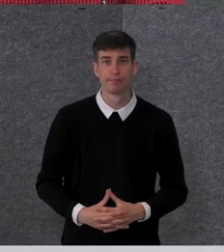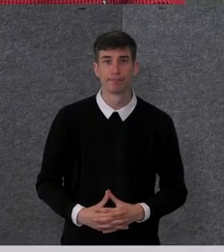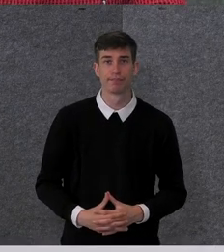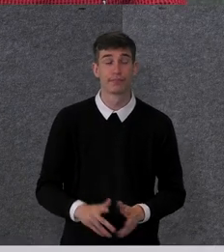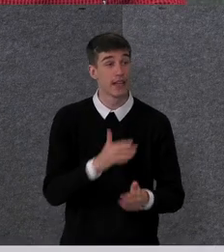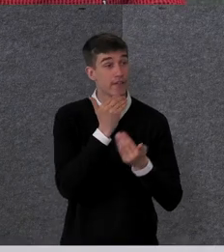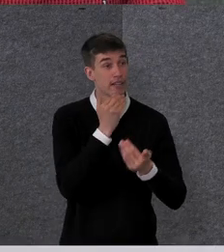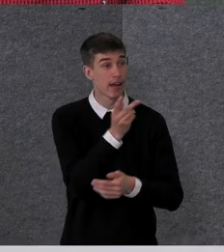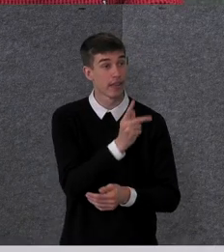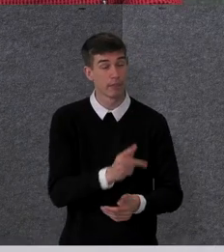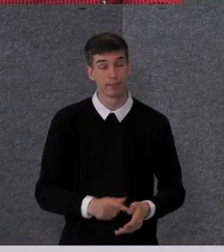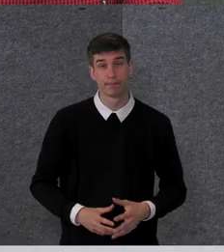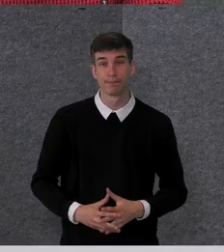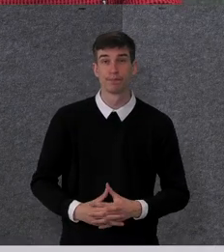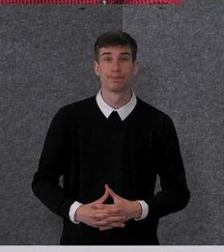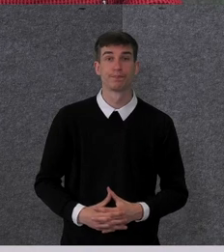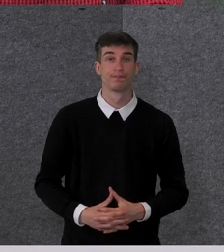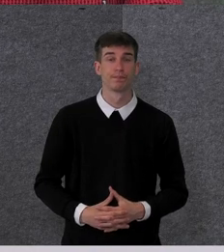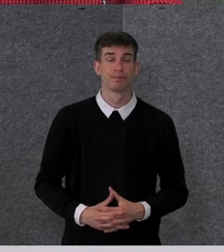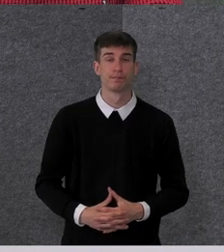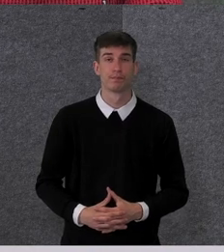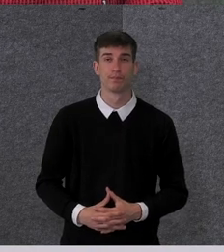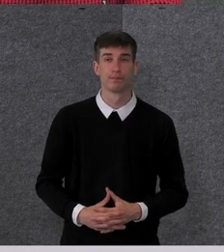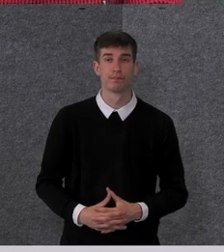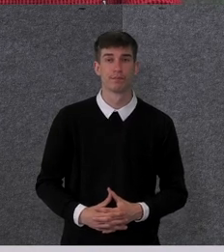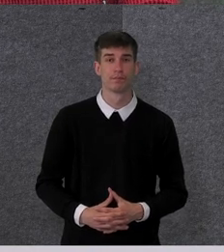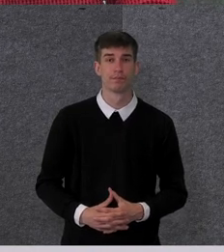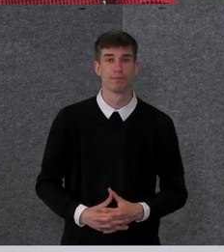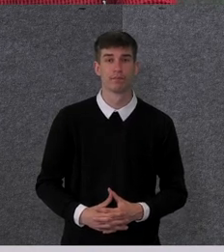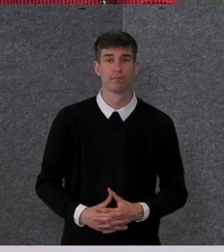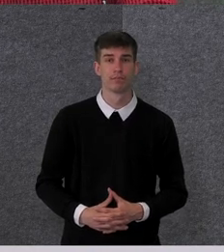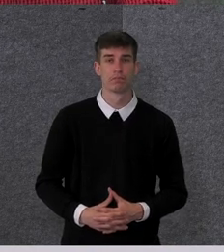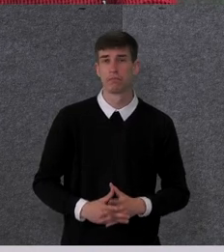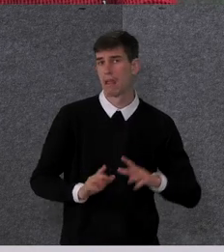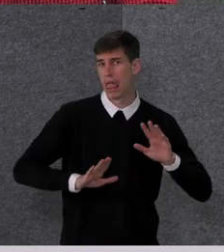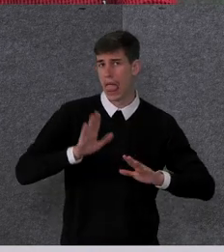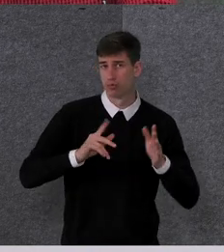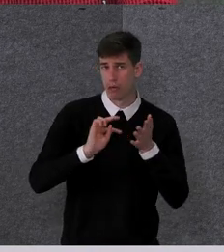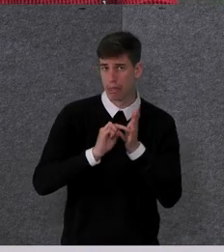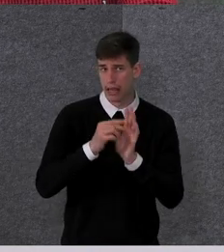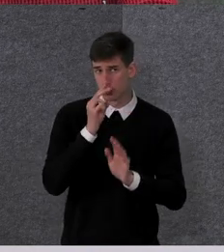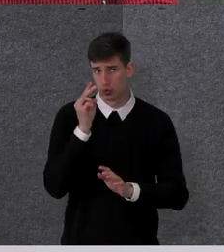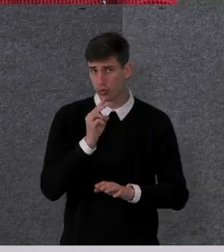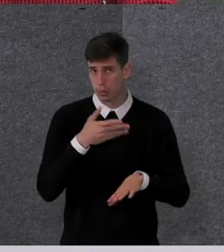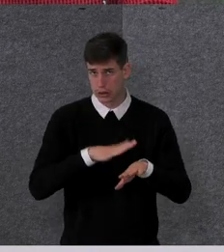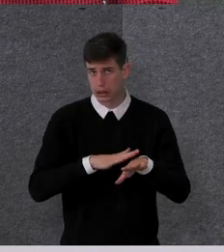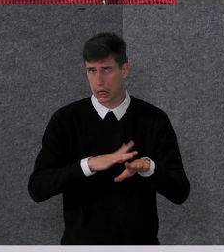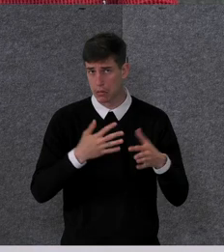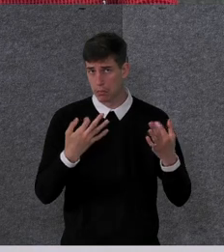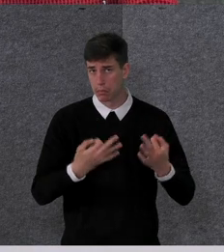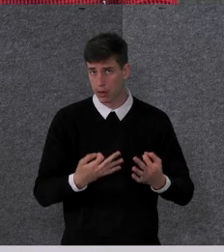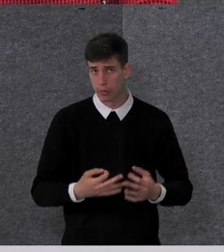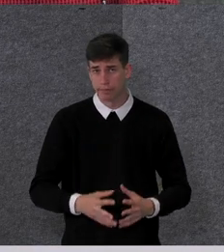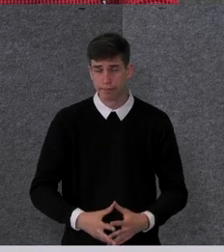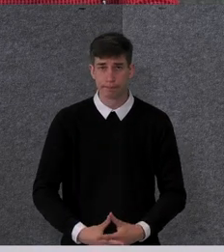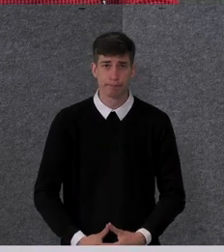Vielen Dank, Katrin. Dann können wir nun in die Abstimmung eintreten. Ich schaue einmal zur Technik. Die braucht noch einen kleinen Moment, bis sie vorbereitet